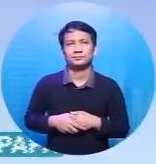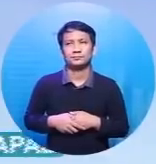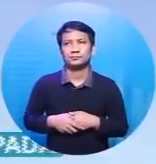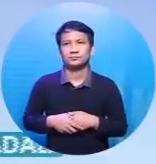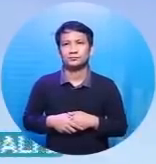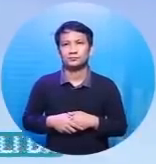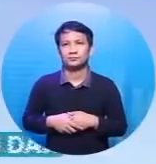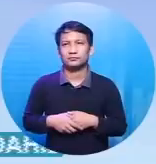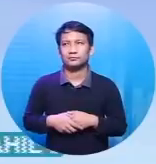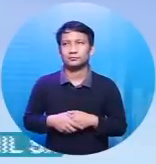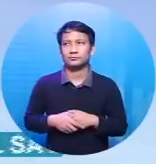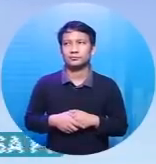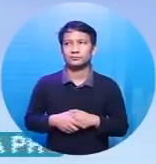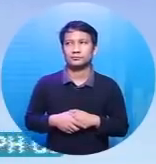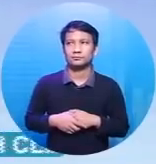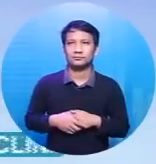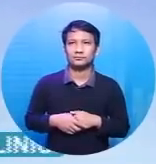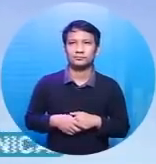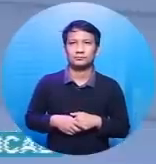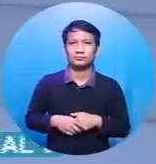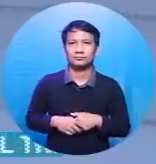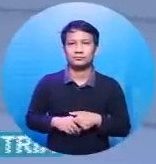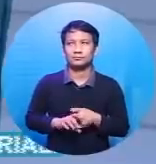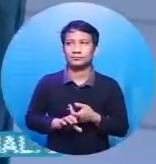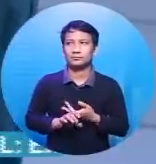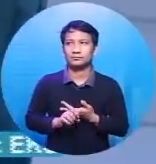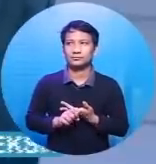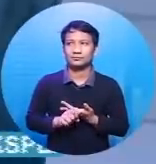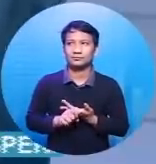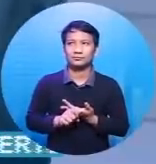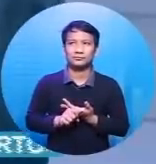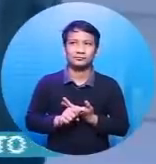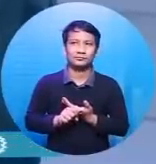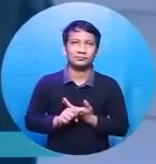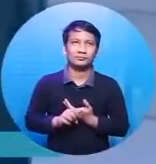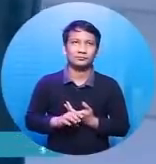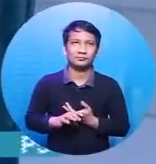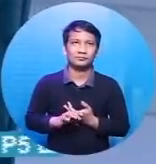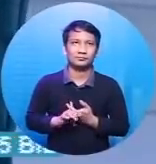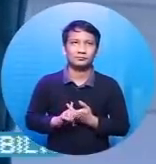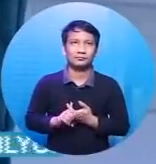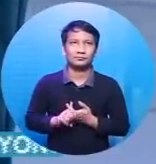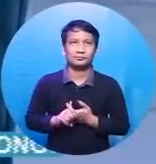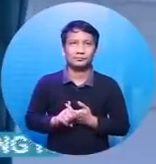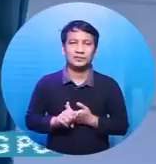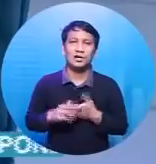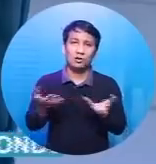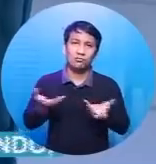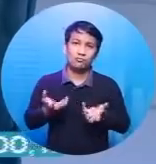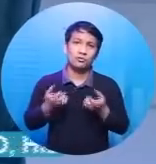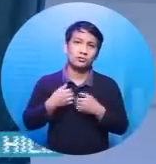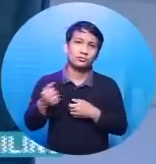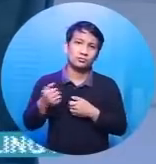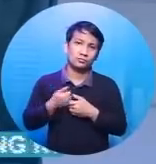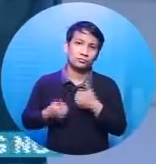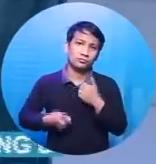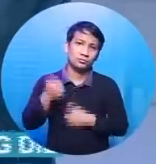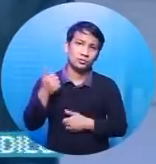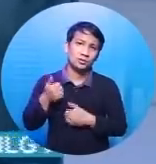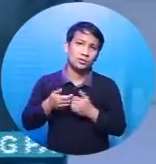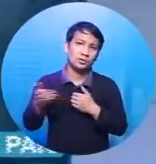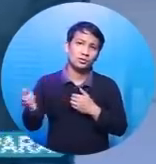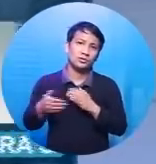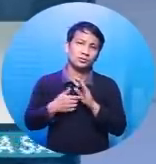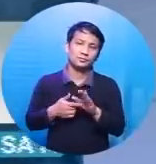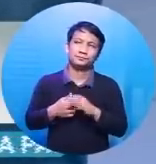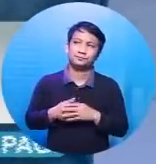Padua. Correct. Ako po ay kinakabahan. Ako po ay ninenervyos kasi gustong-gusto ko talaga makuha nito.